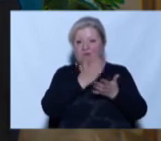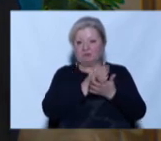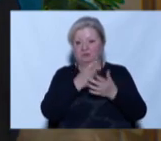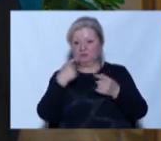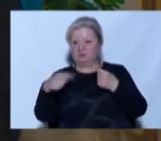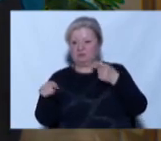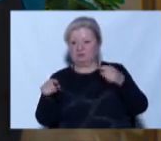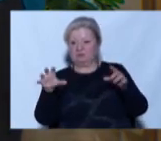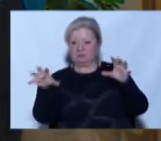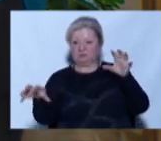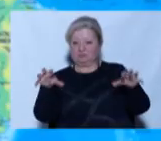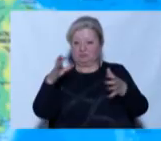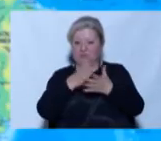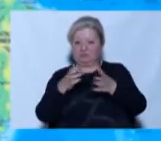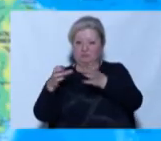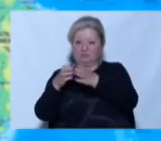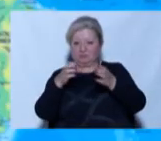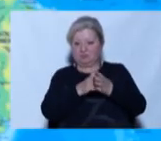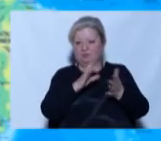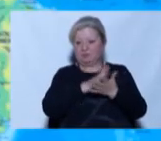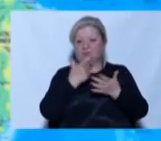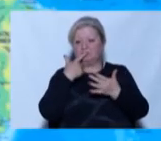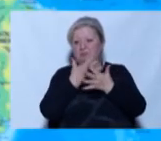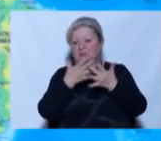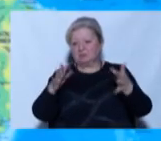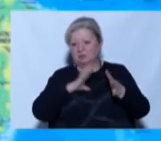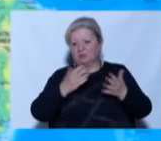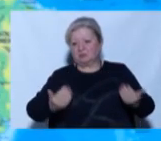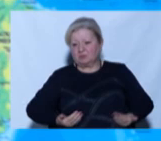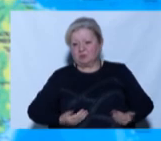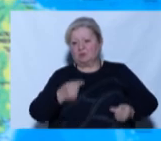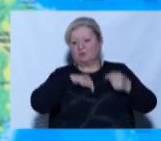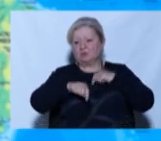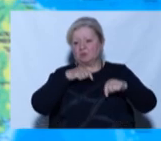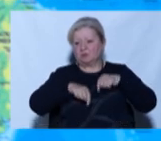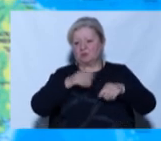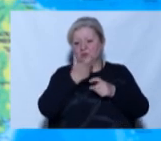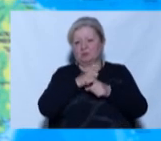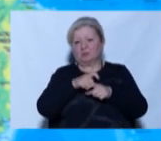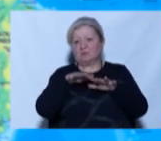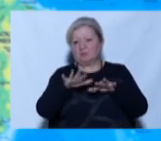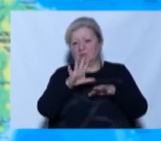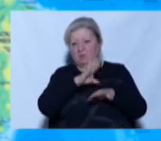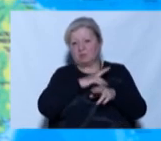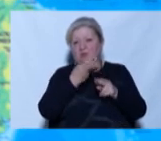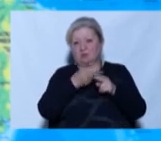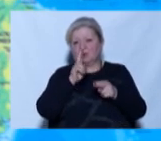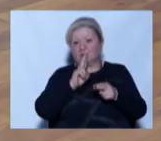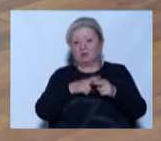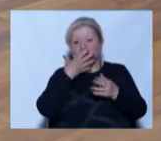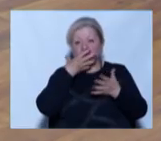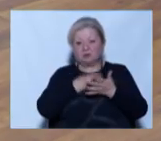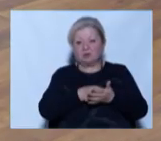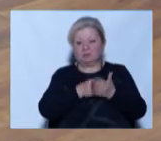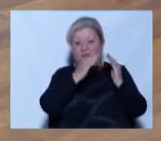გეოგრაფიული ობიექტის საზღვარი იყო, მრავალფეროვანი იყო ცოცხალი ორგანიზმებისთვის, ფიბისთვის და ამიტომ თავის